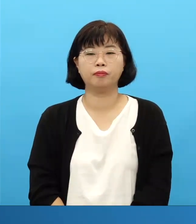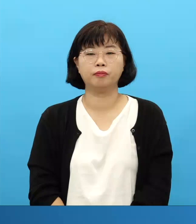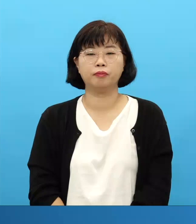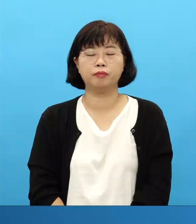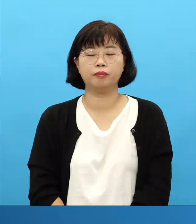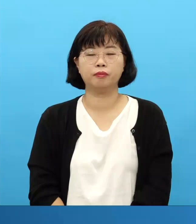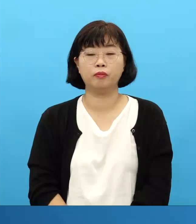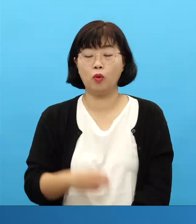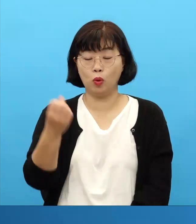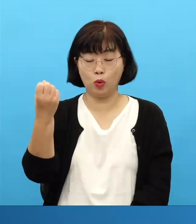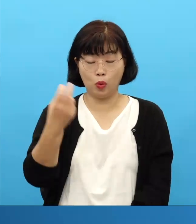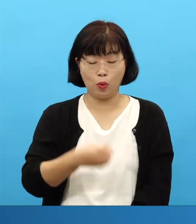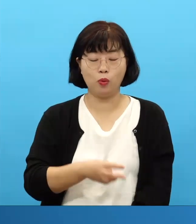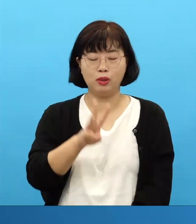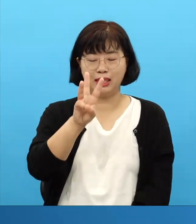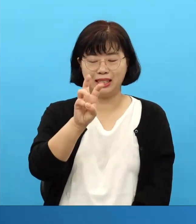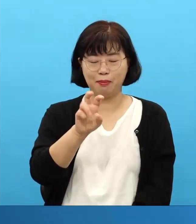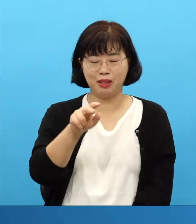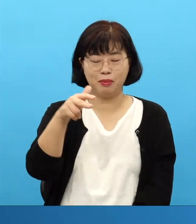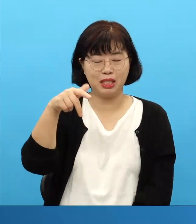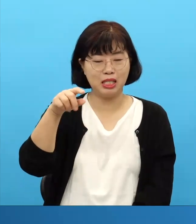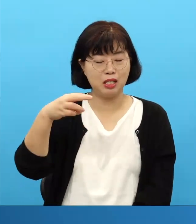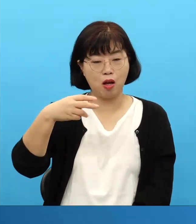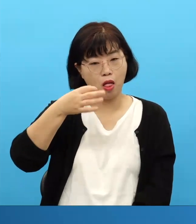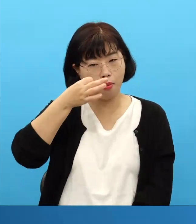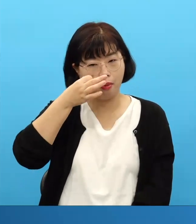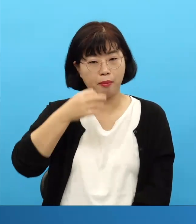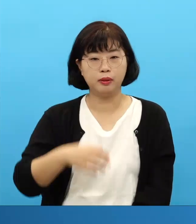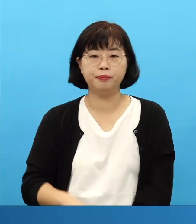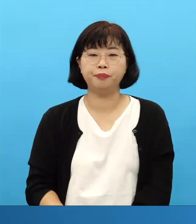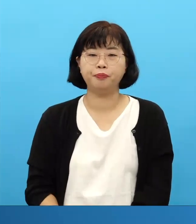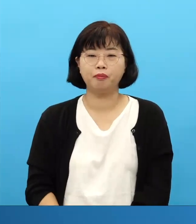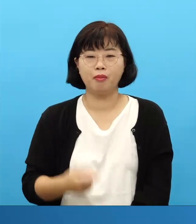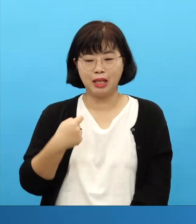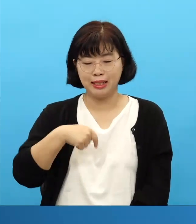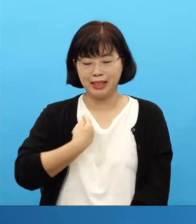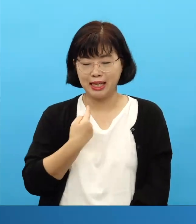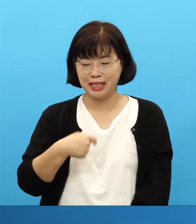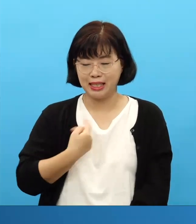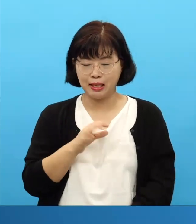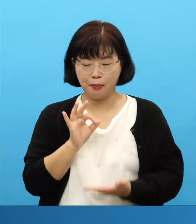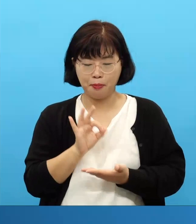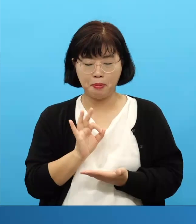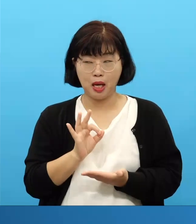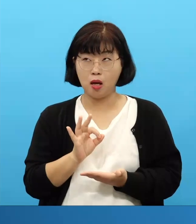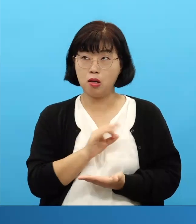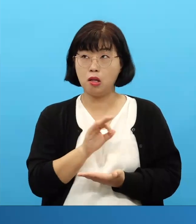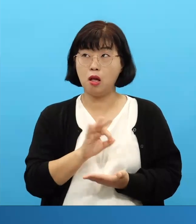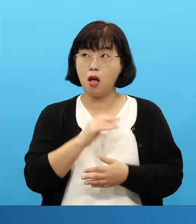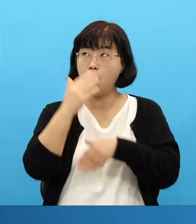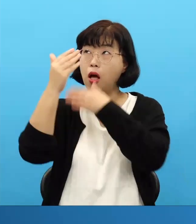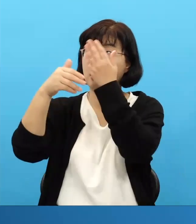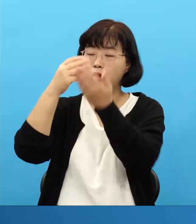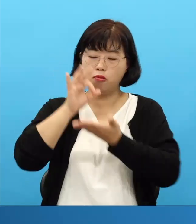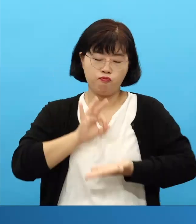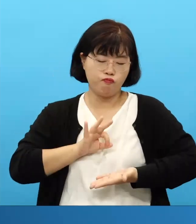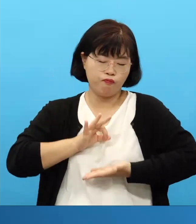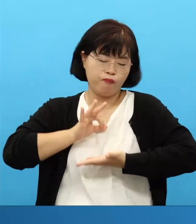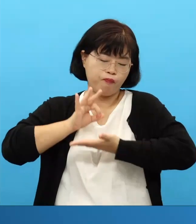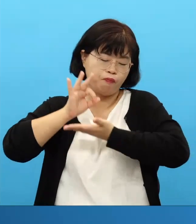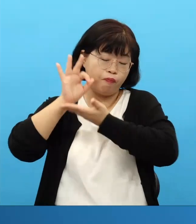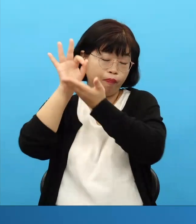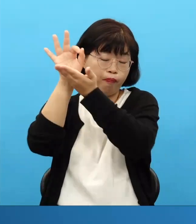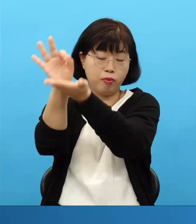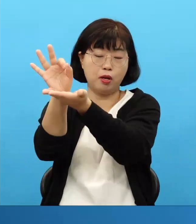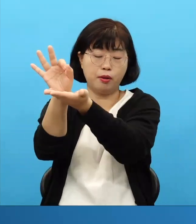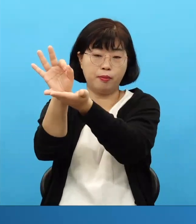32절 보세요. Look at verse 31. 자기 가진 물질을 막 하나님 앞에 내렸어요. That all the material wealth that they had, they gave